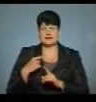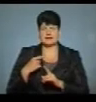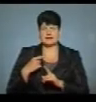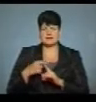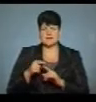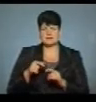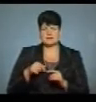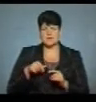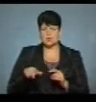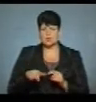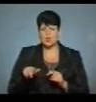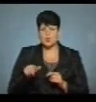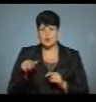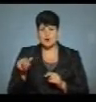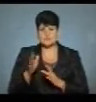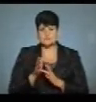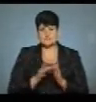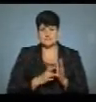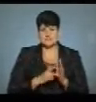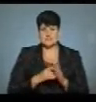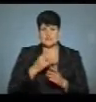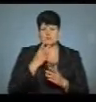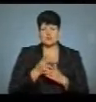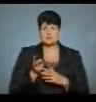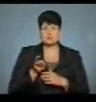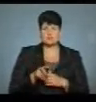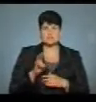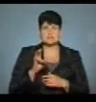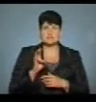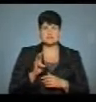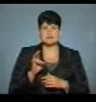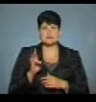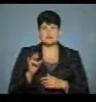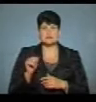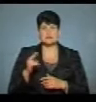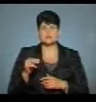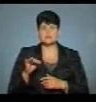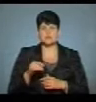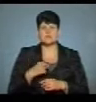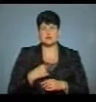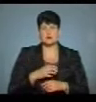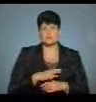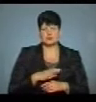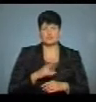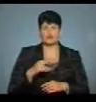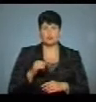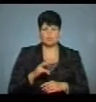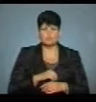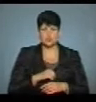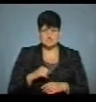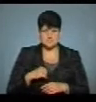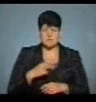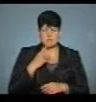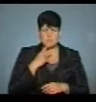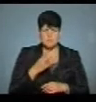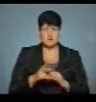Ісуса Христа. На показ стрічки прийшов тернополянин Назар Наджога. В Дубно я сам перебував, і я бачив це місто, бачив